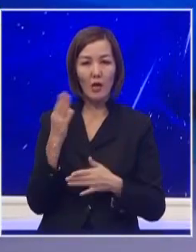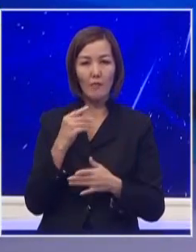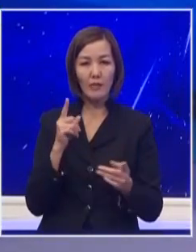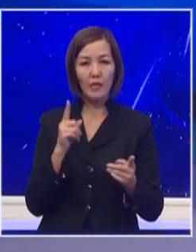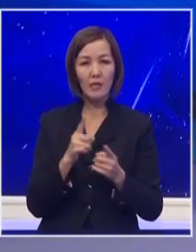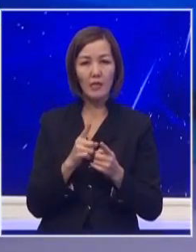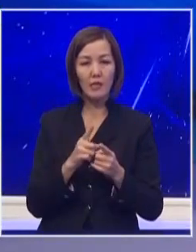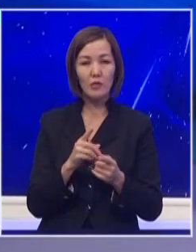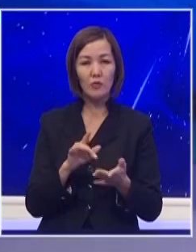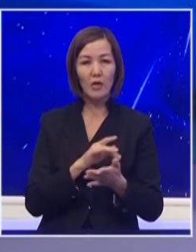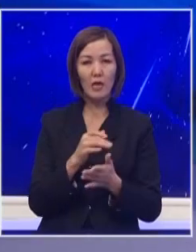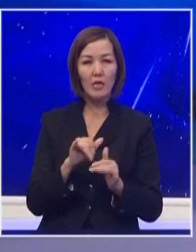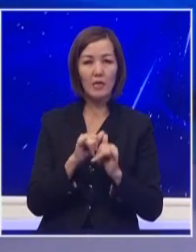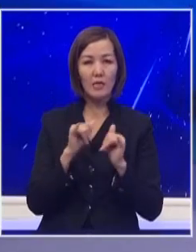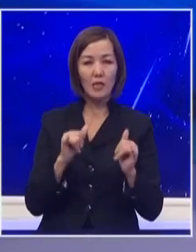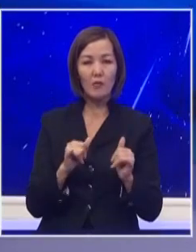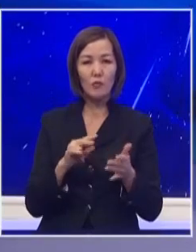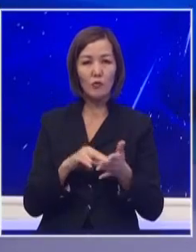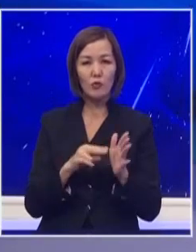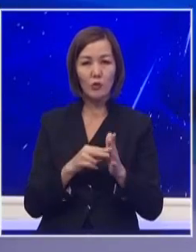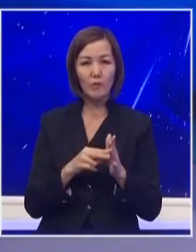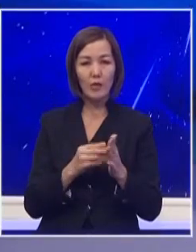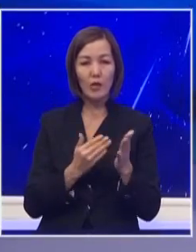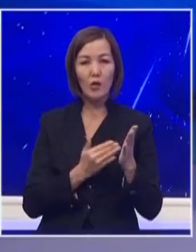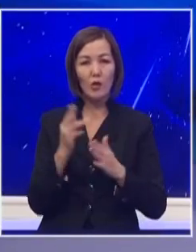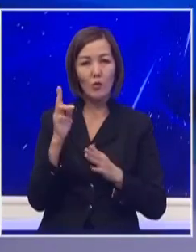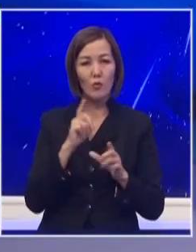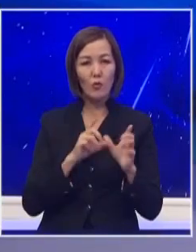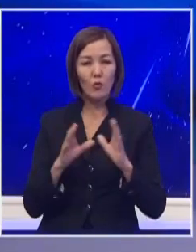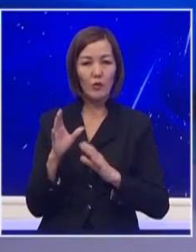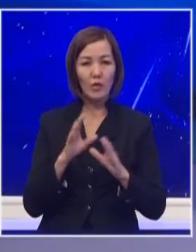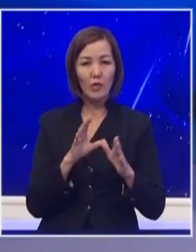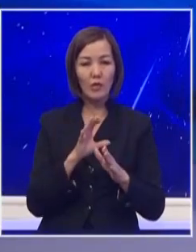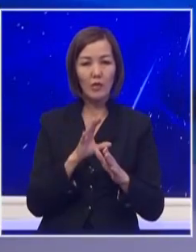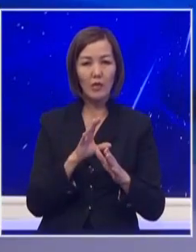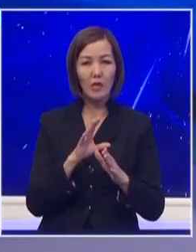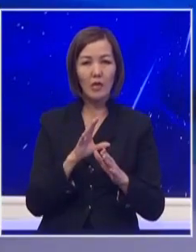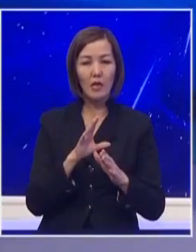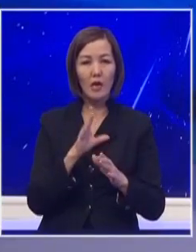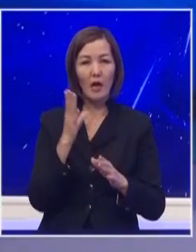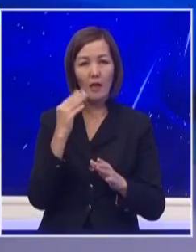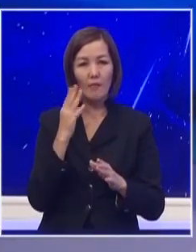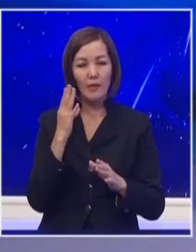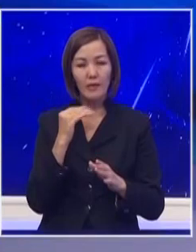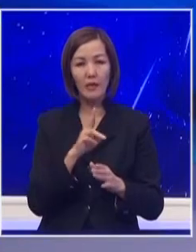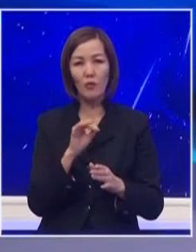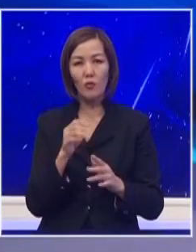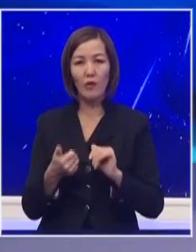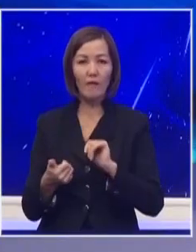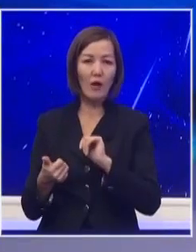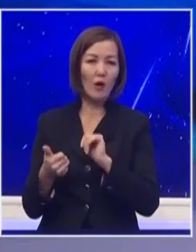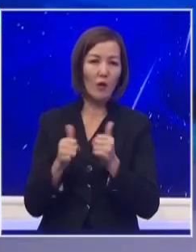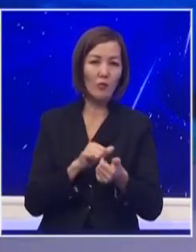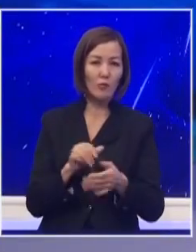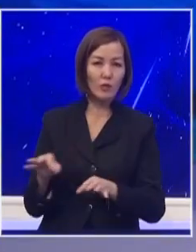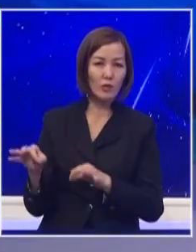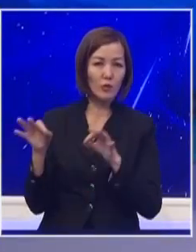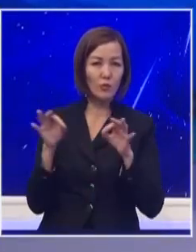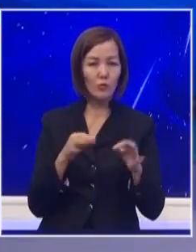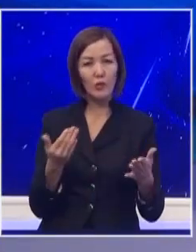Мына мектеп, садик, көп деген жаңа балдар мектептен қиналып жүр. Біраз деген ауылда, аудандарда